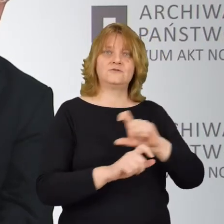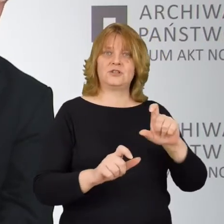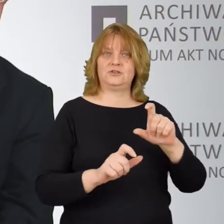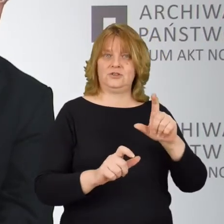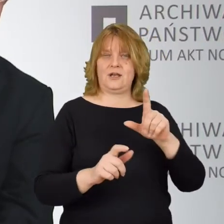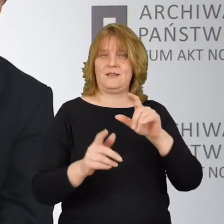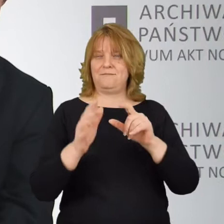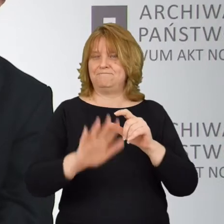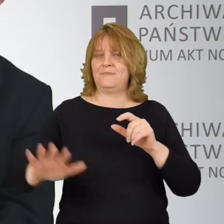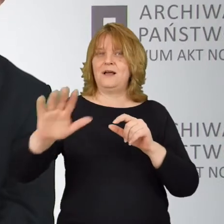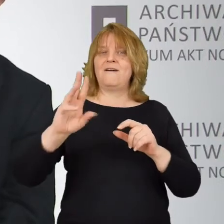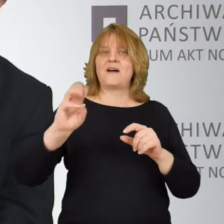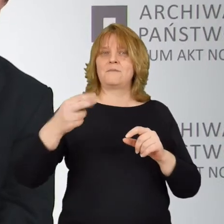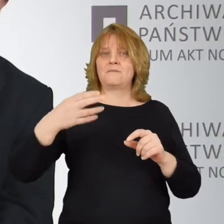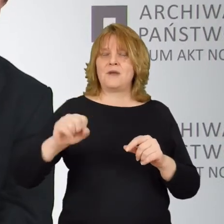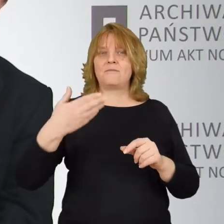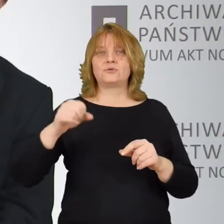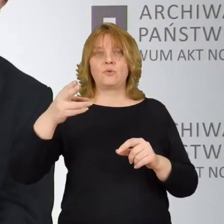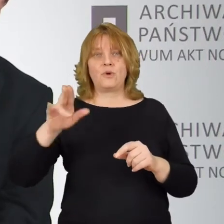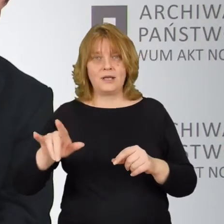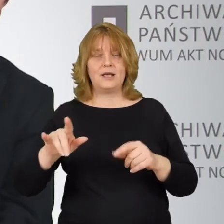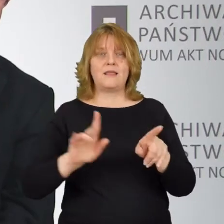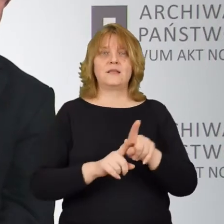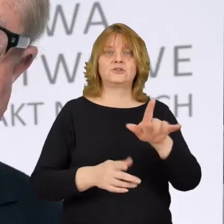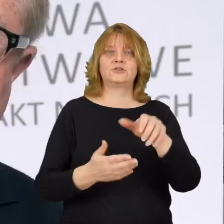na Warmii, Mazurach i na północnym Mazowszu.